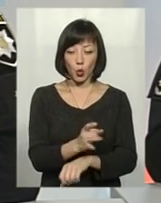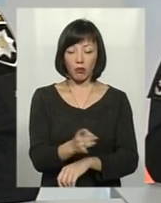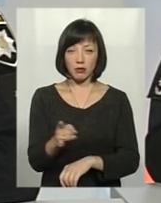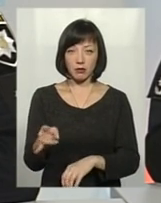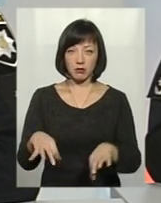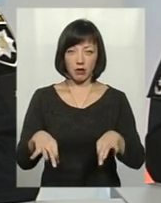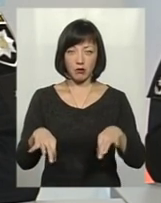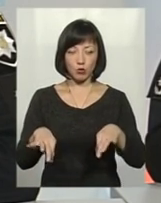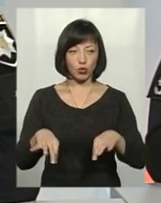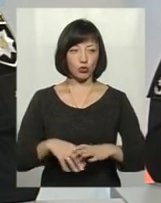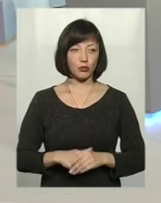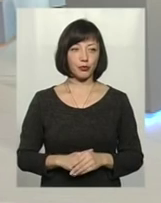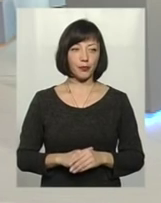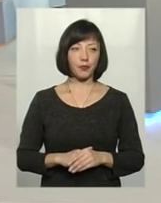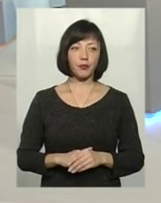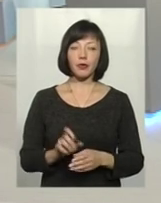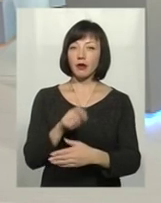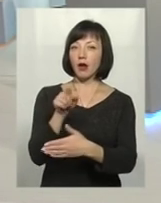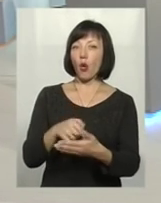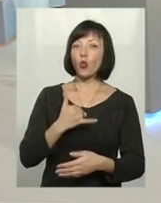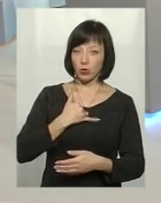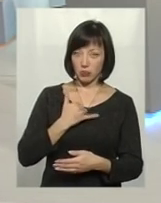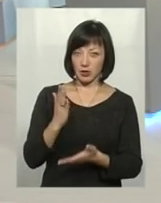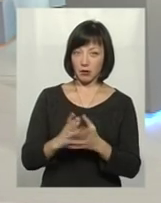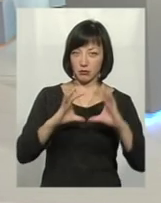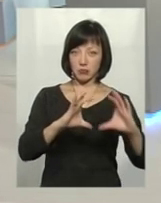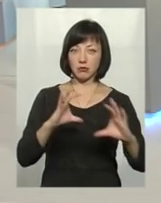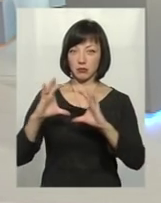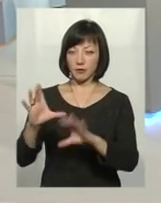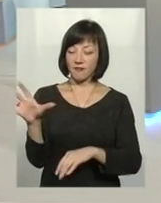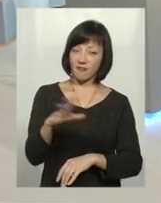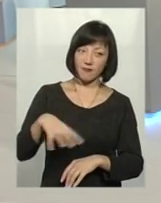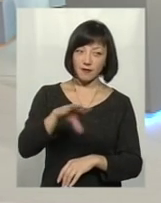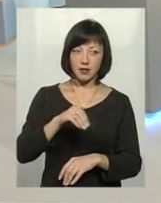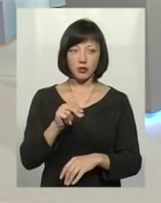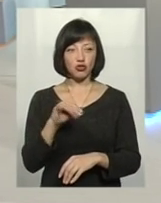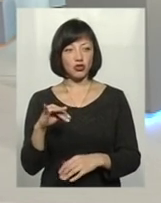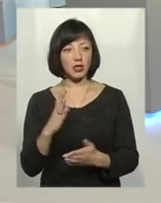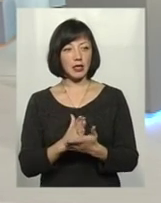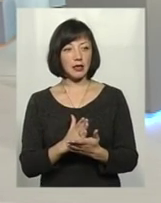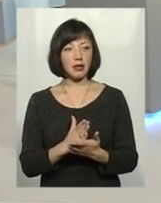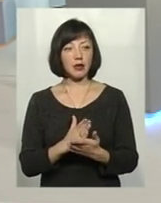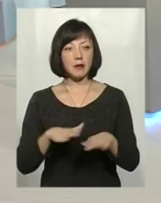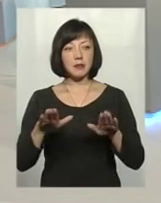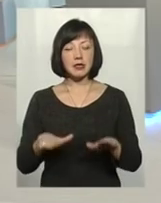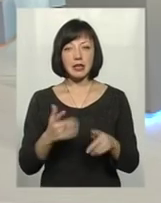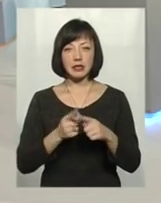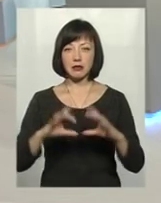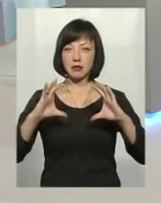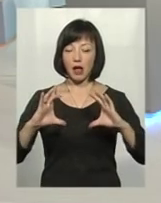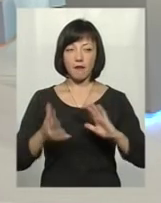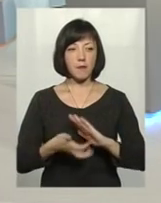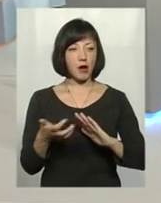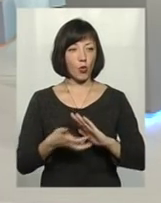засобів. В нас вони означені всюди чи ні? Чи маємо місця, де тих знаків бракує,